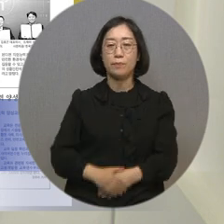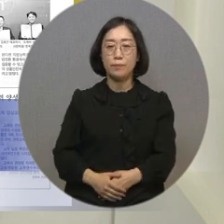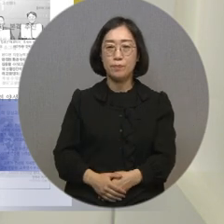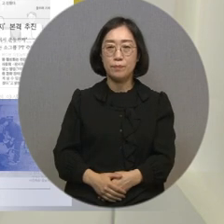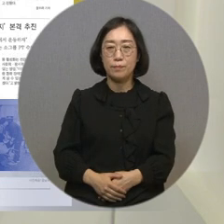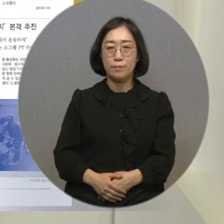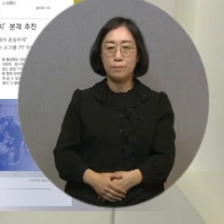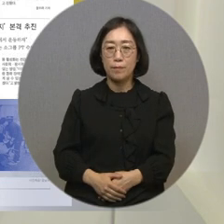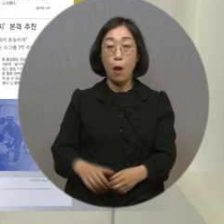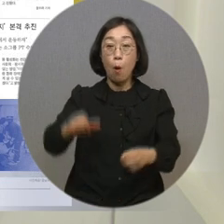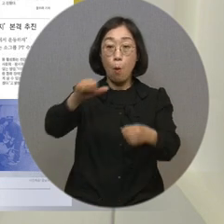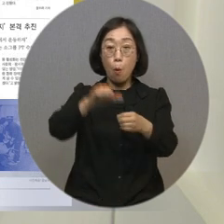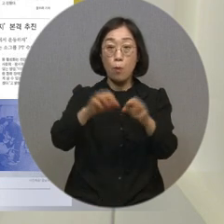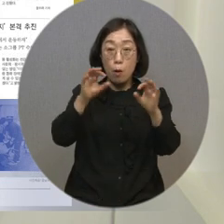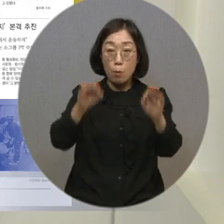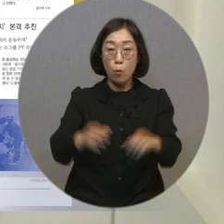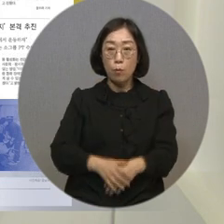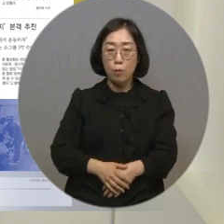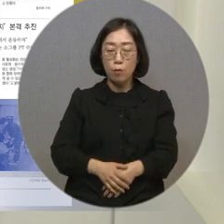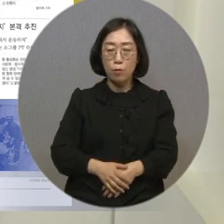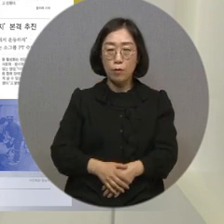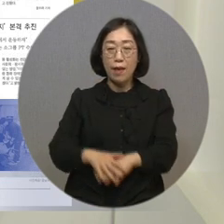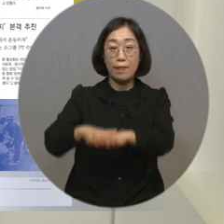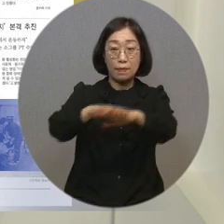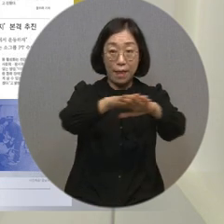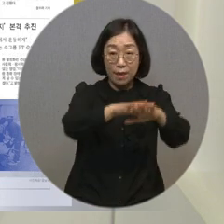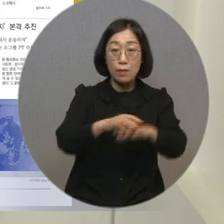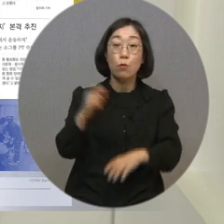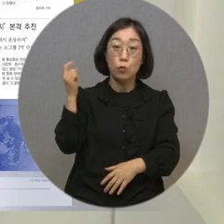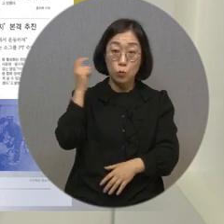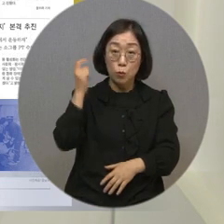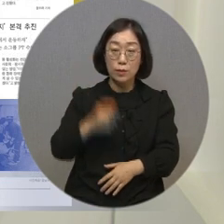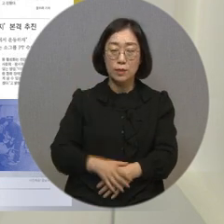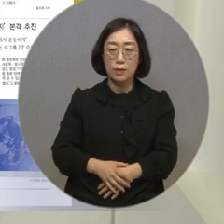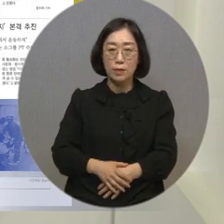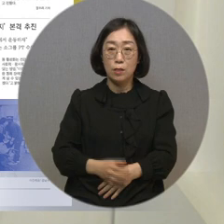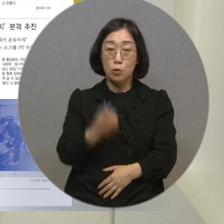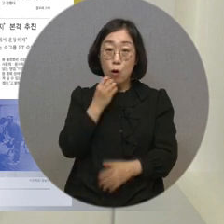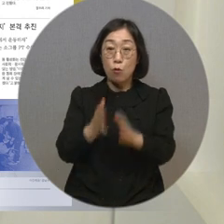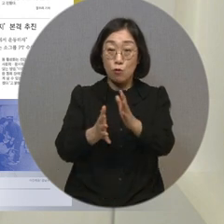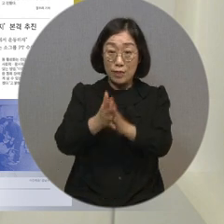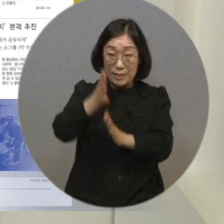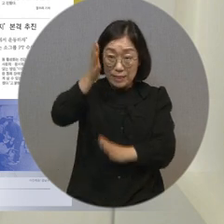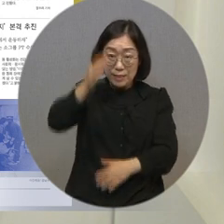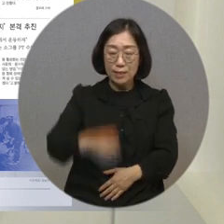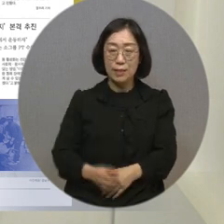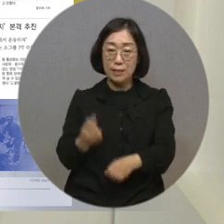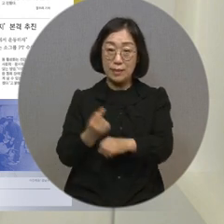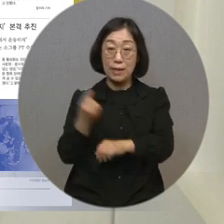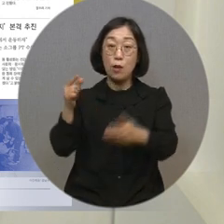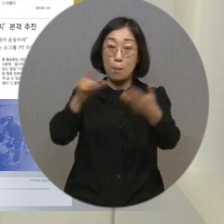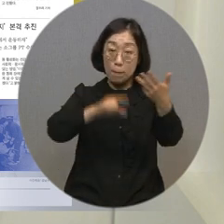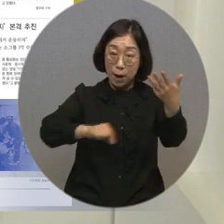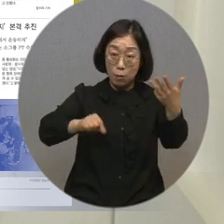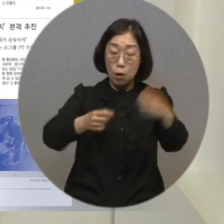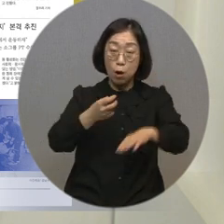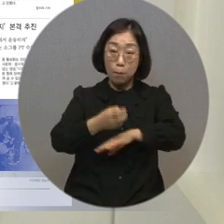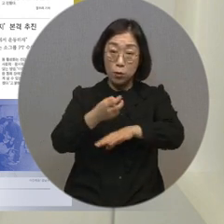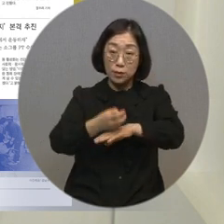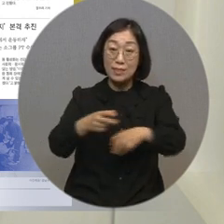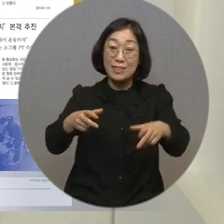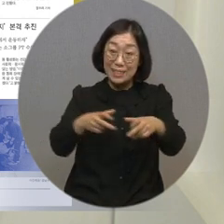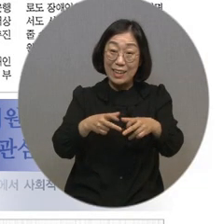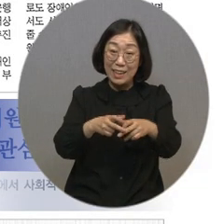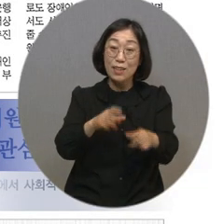장애인 신문 5면이 전국 네트워크 소식입니다 먼저 서울시가 지난해 8월 장애인 버스 요금 지원을